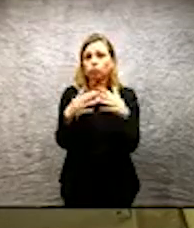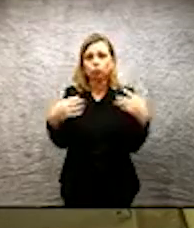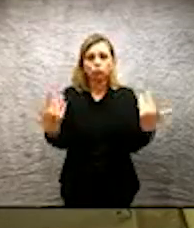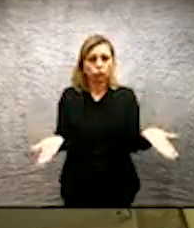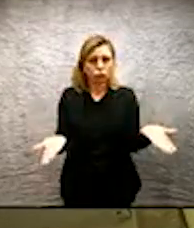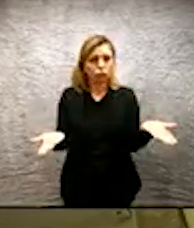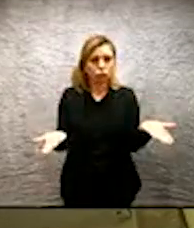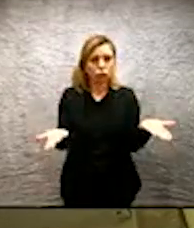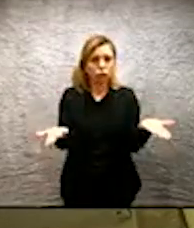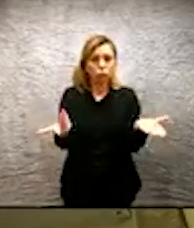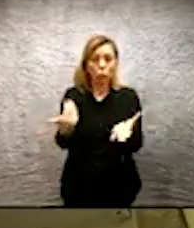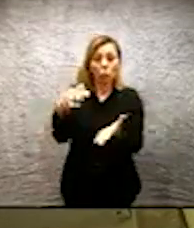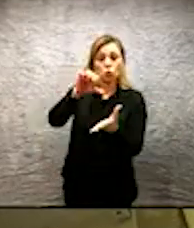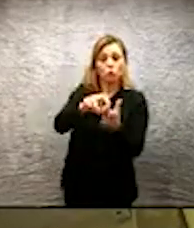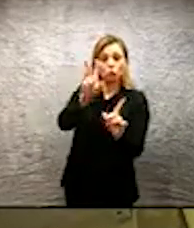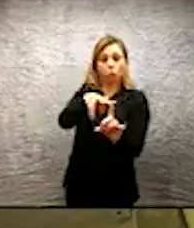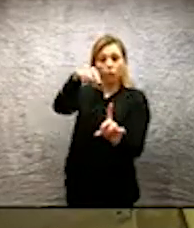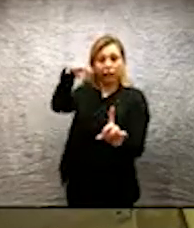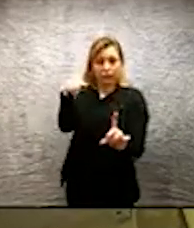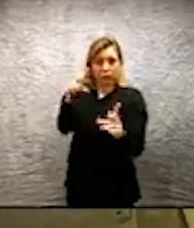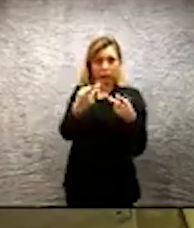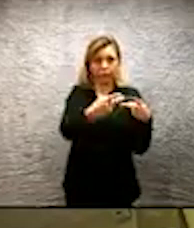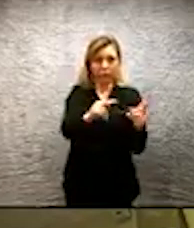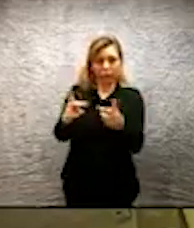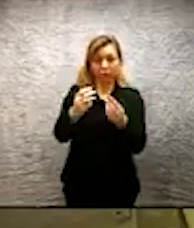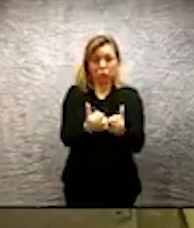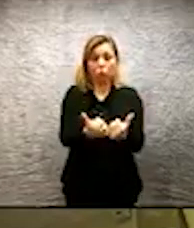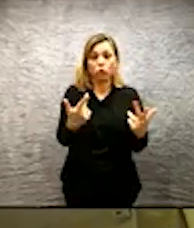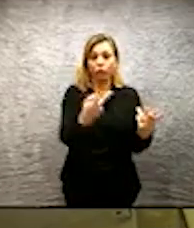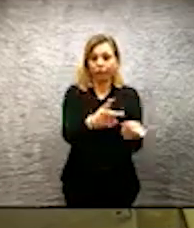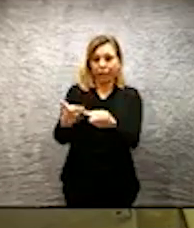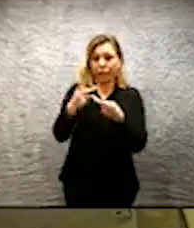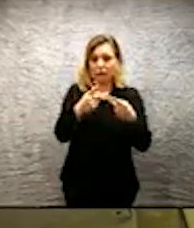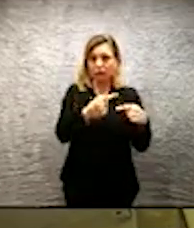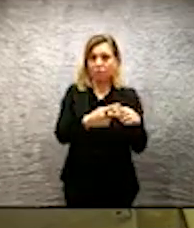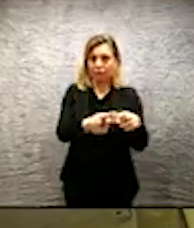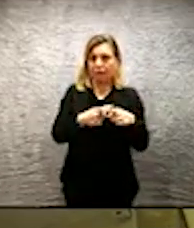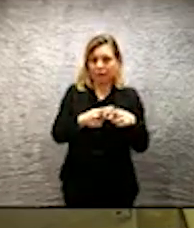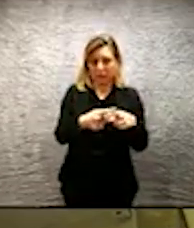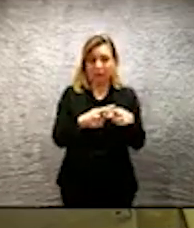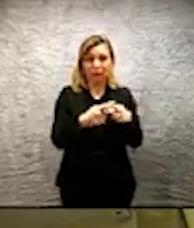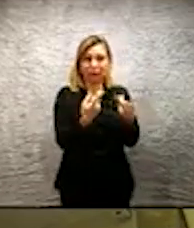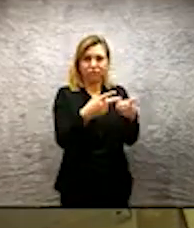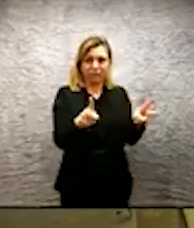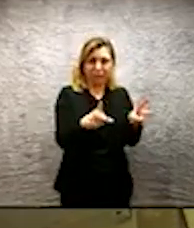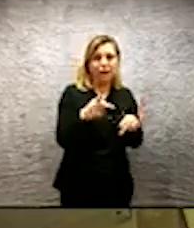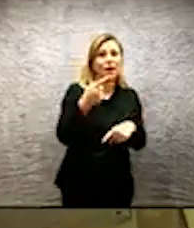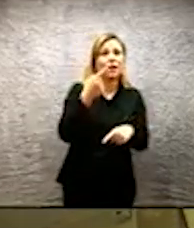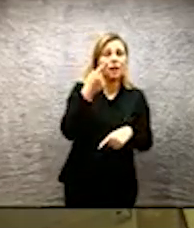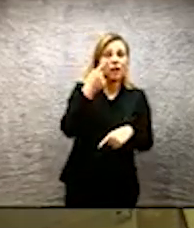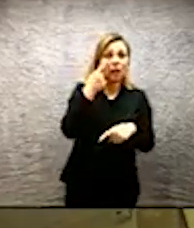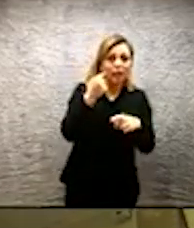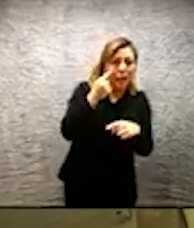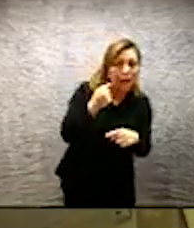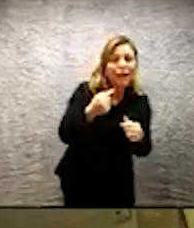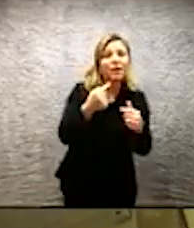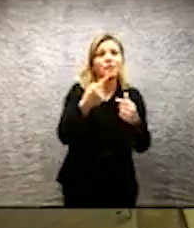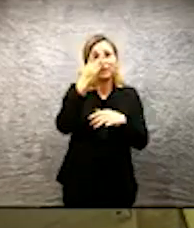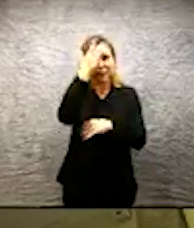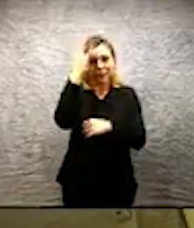centre de supervision urbain pluricommunal, donc qui sera fait en collaboration avec les communes de La Madeleine, Saint-André et Marquette-les-Lilles.